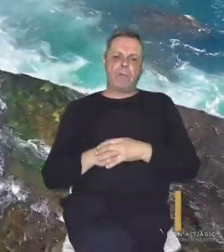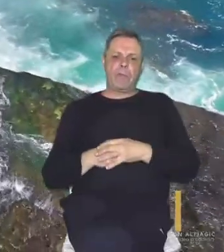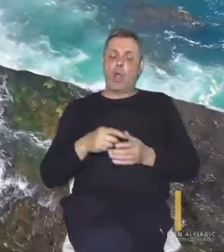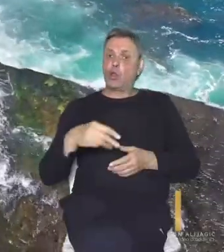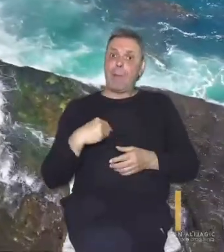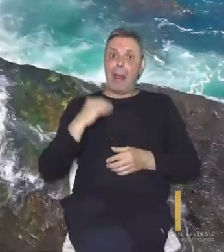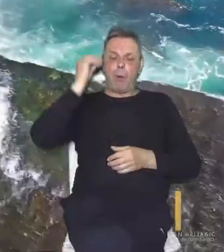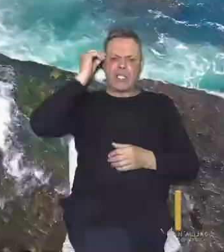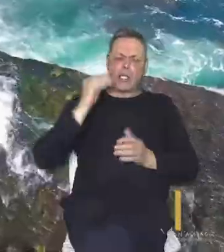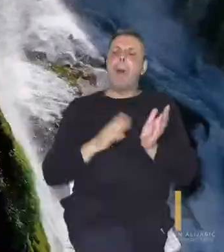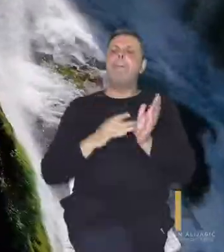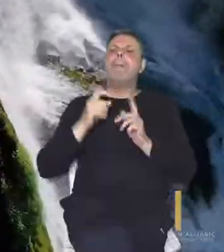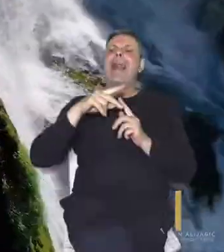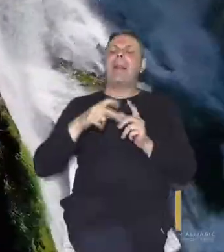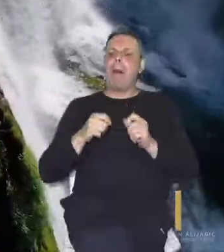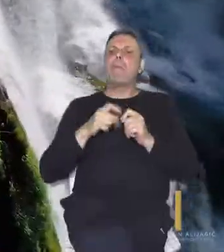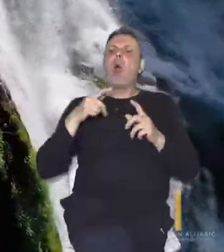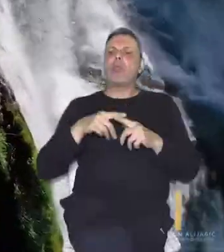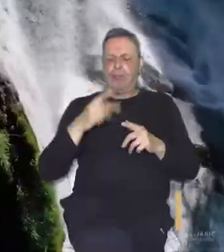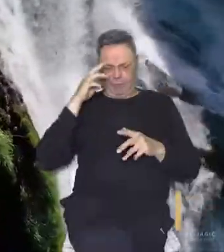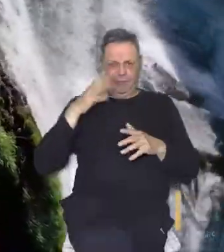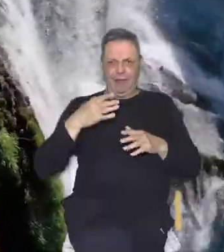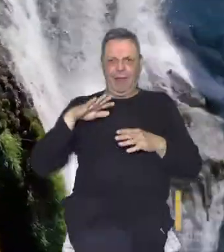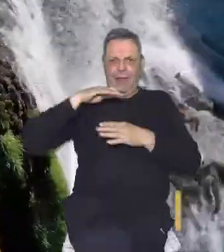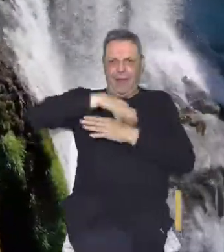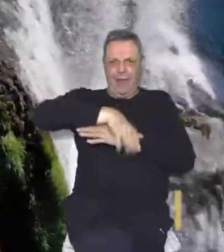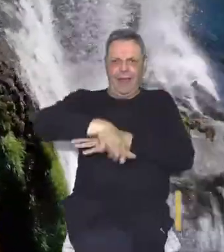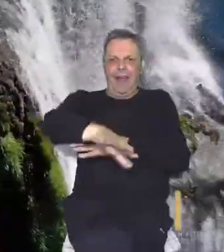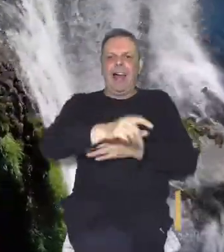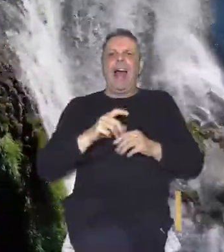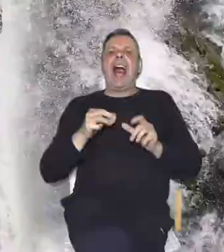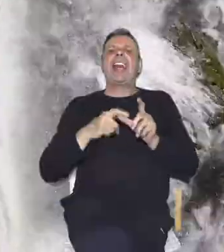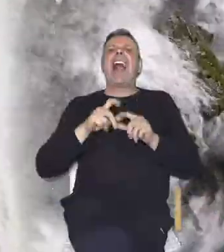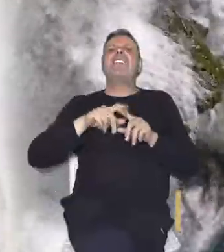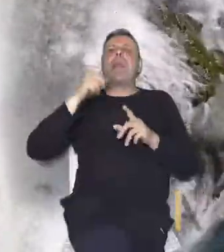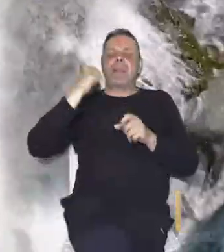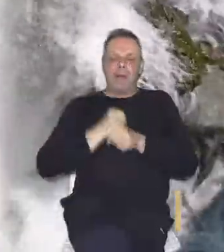koje je obuhvata. Tu me podsjetilo Martin Brod na rafting. Martin Brod,